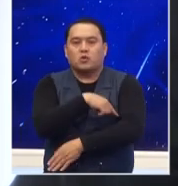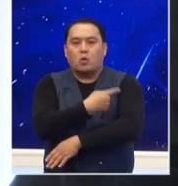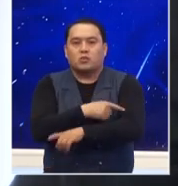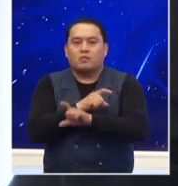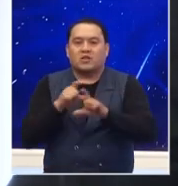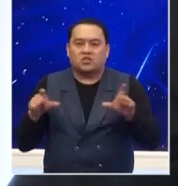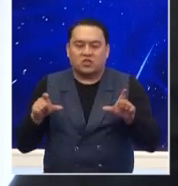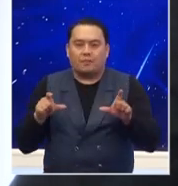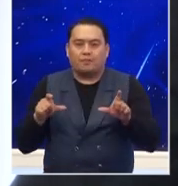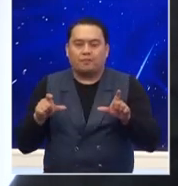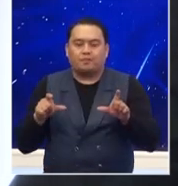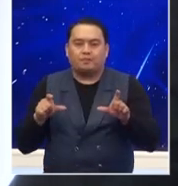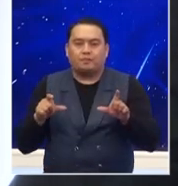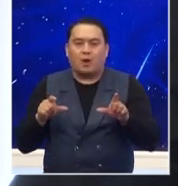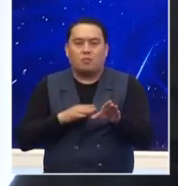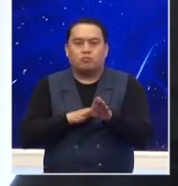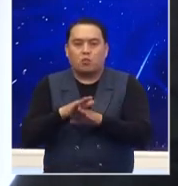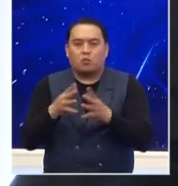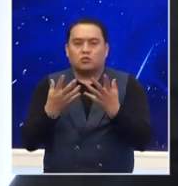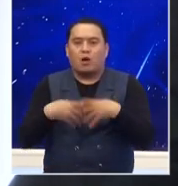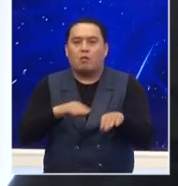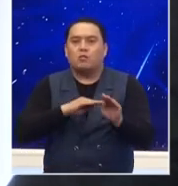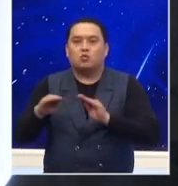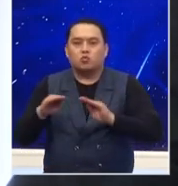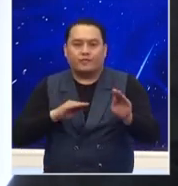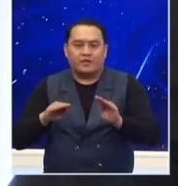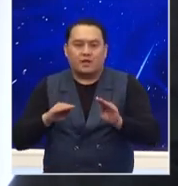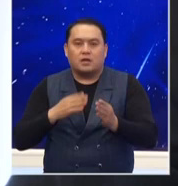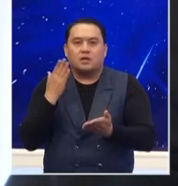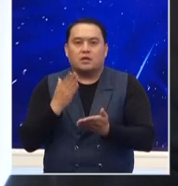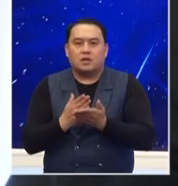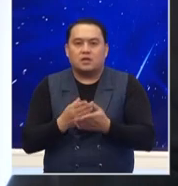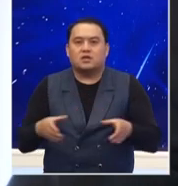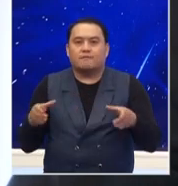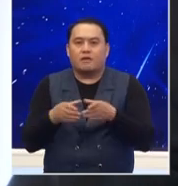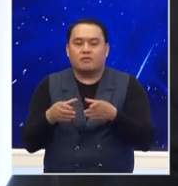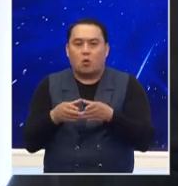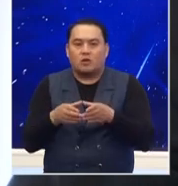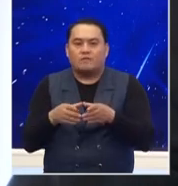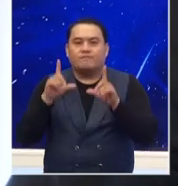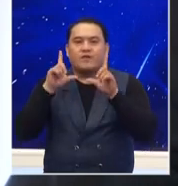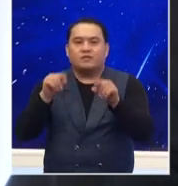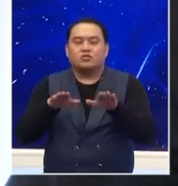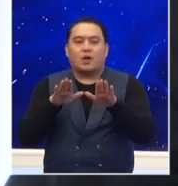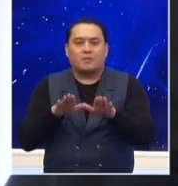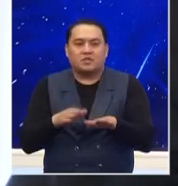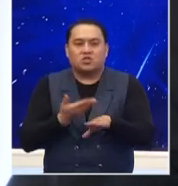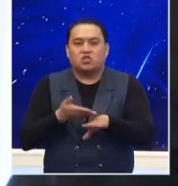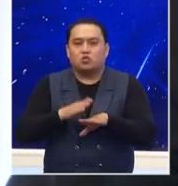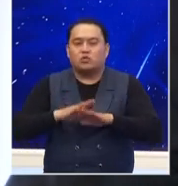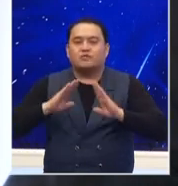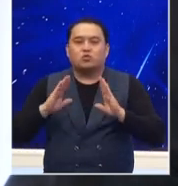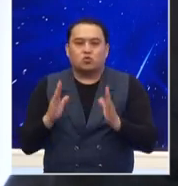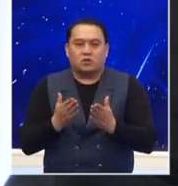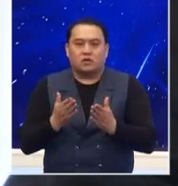больница. Она полностью оборудована. Там существуют мобильные бригады, которые выезжают, да, в тяжелых случаях, в